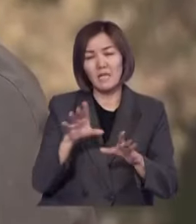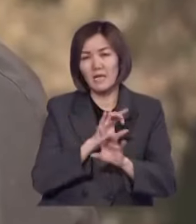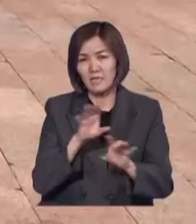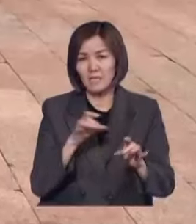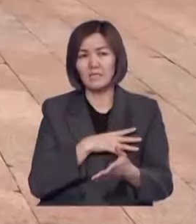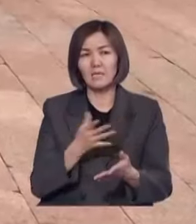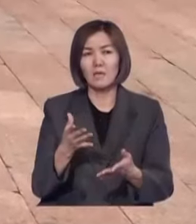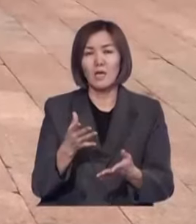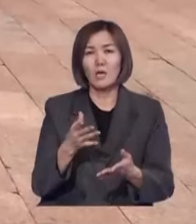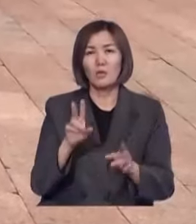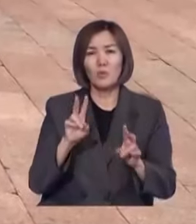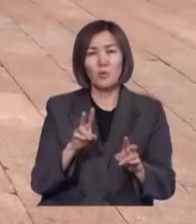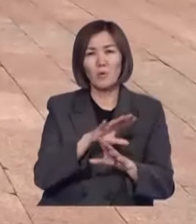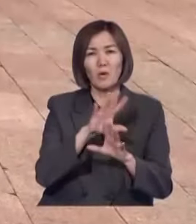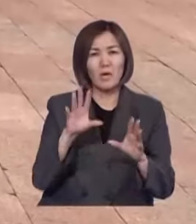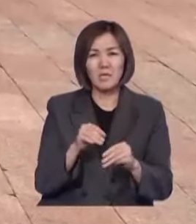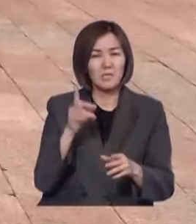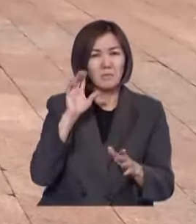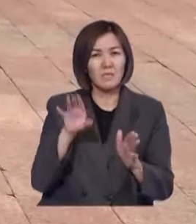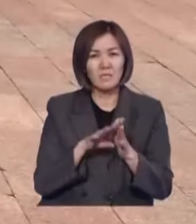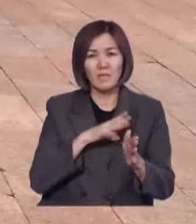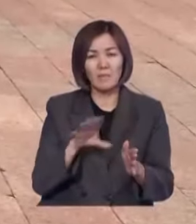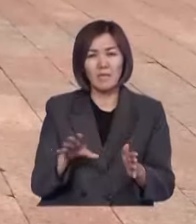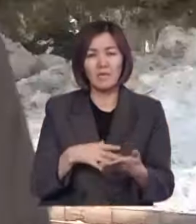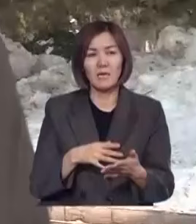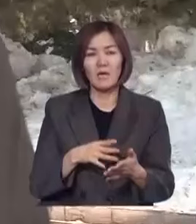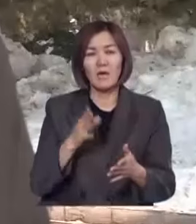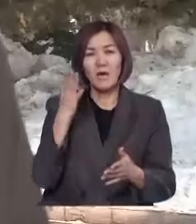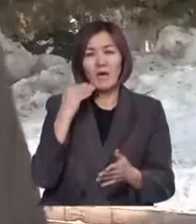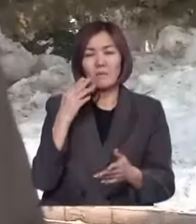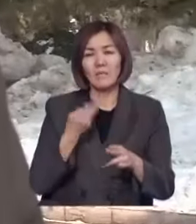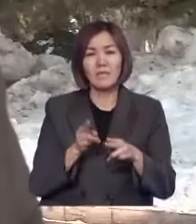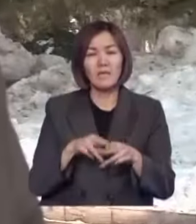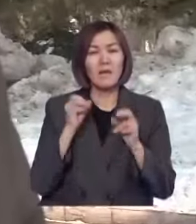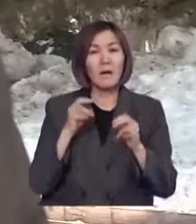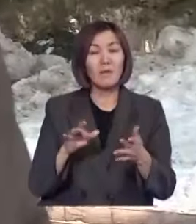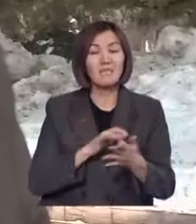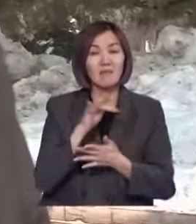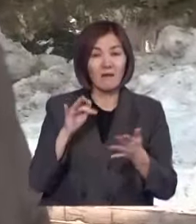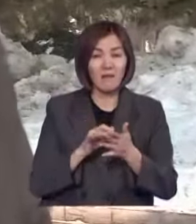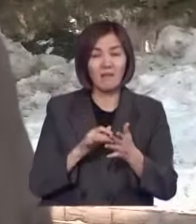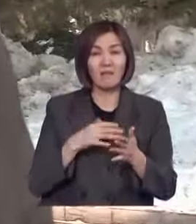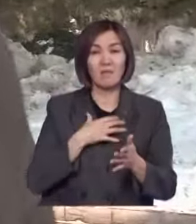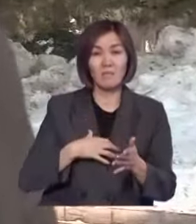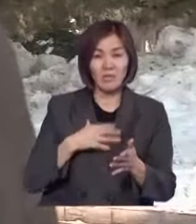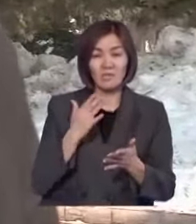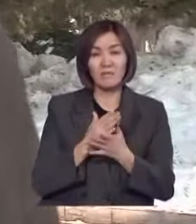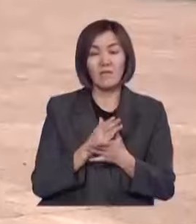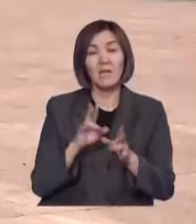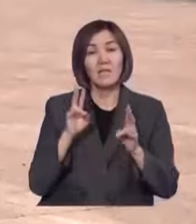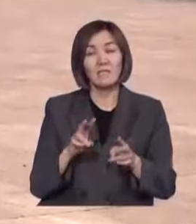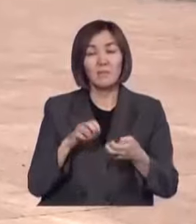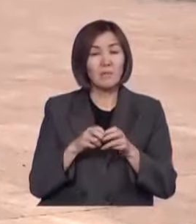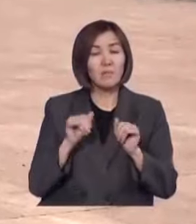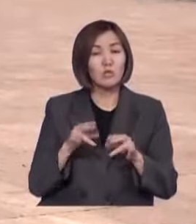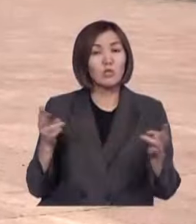жүрген тәуелсіз сарапшы Мелс Елеусізов. Алматы шахар әлемдегі ең қауіпті сейсмикалық аймақ екенін айтып дабыл қағады. Дегенмен шешілмейтін түйін